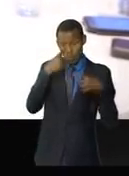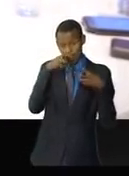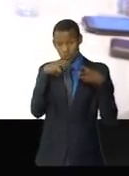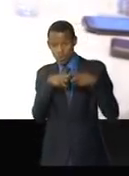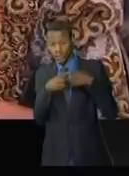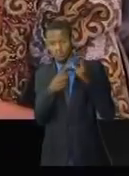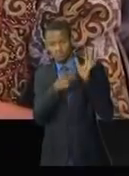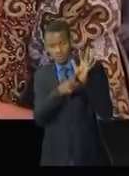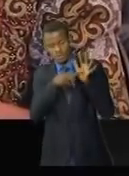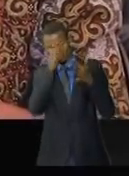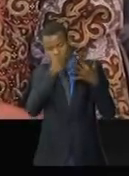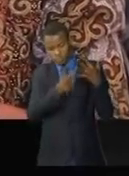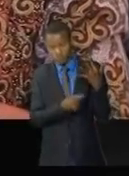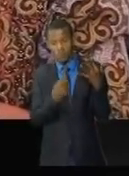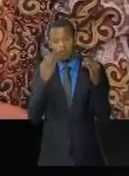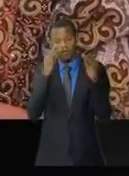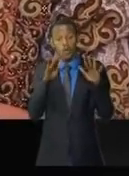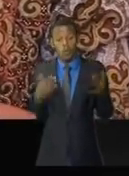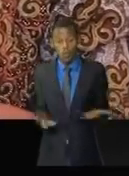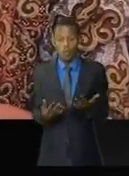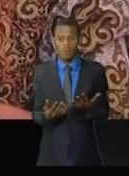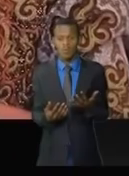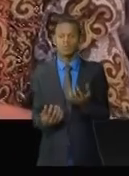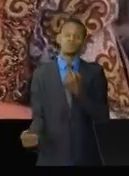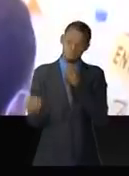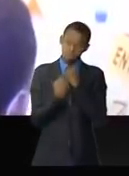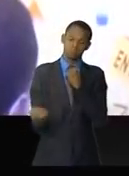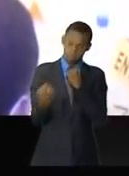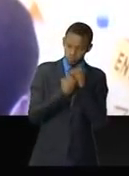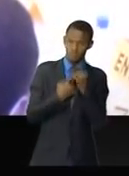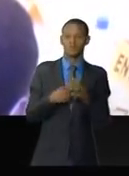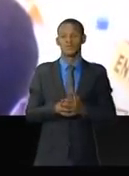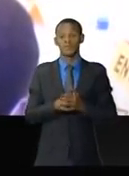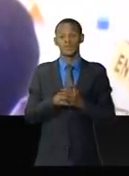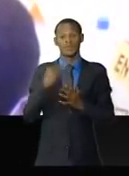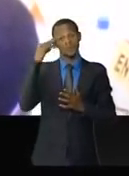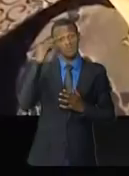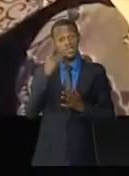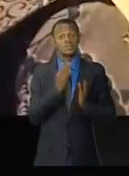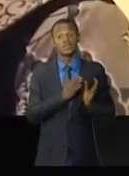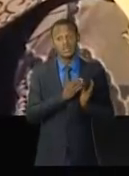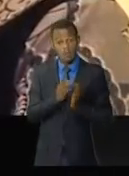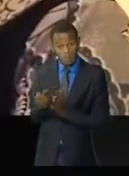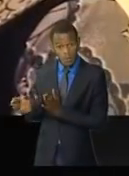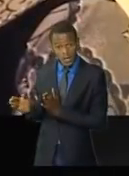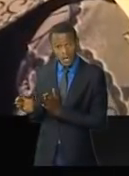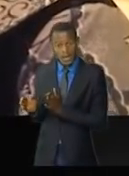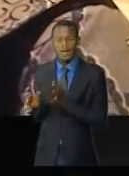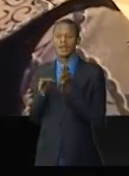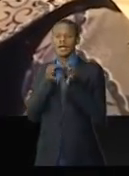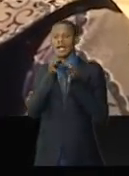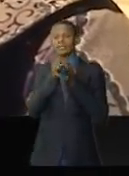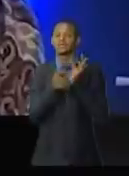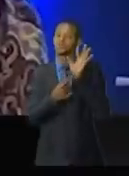en charge du plan Élisée Mounembwe a dans son mot reconnu les efforts consentis par le gouvernement dans la réforme de ce secteur.